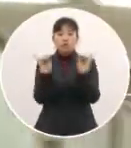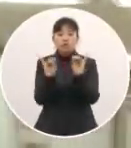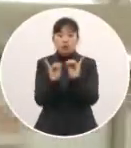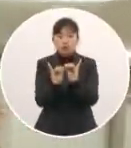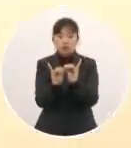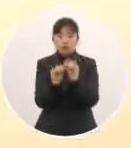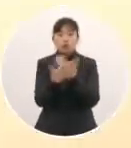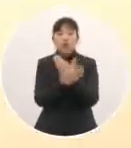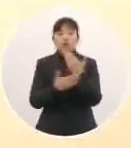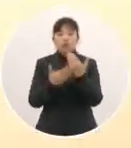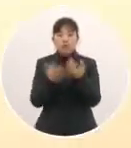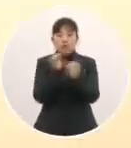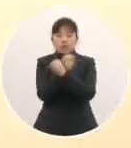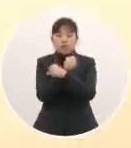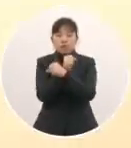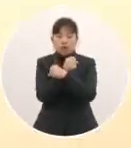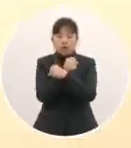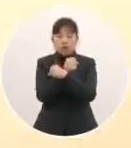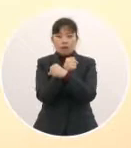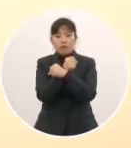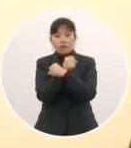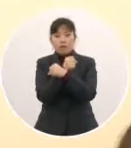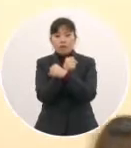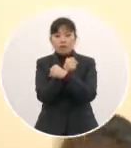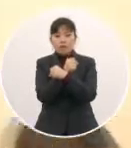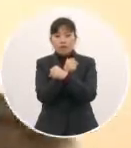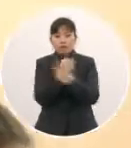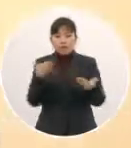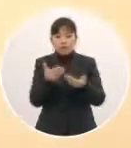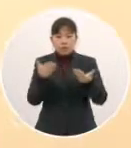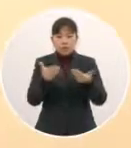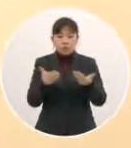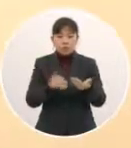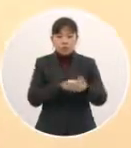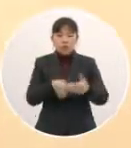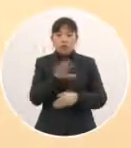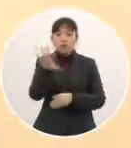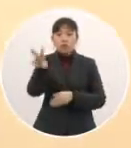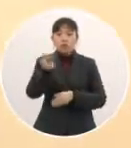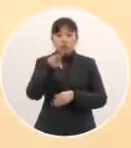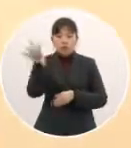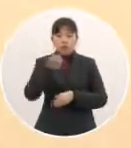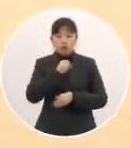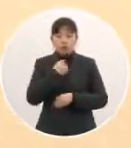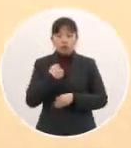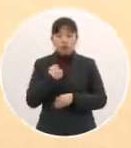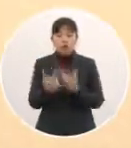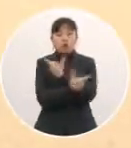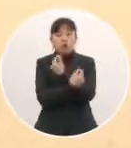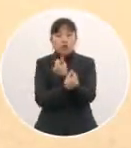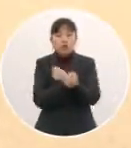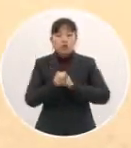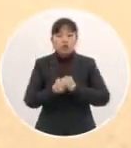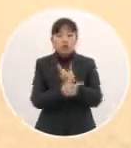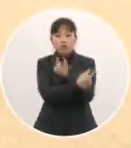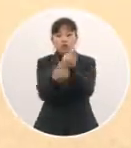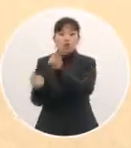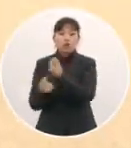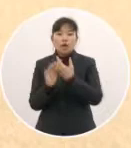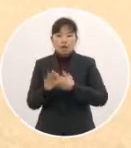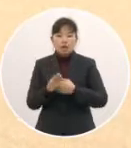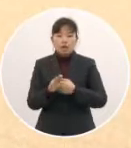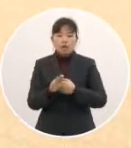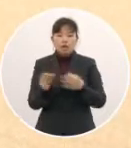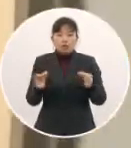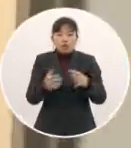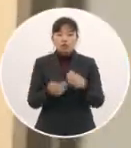を大事にしてこう工夫をしていけば、業務を見えるようにして、お互いに今どこをやってるかと共有していれば、突発